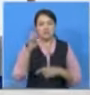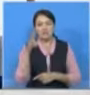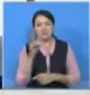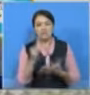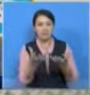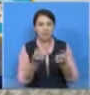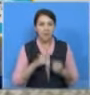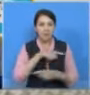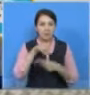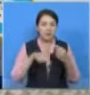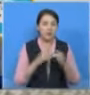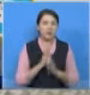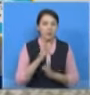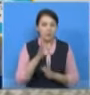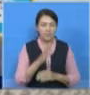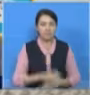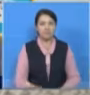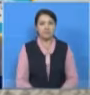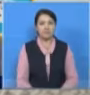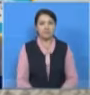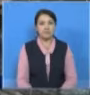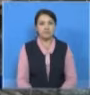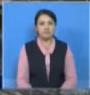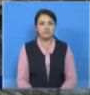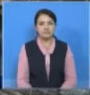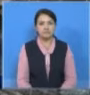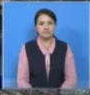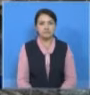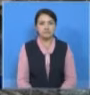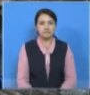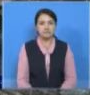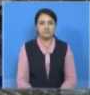несие иеленіп кәсібін жолға қойды. Дархан Мектепбай, Аманжол Айтмағанбетов, Ақтөбе телеарнасы.